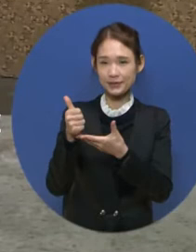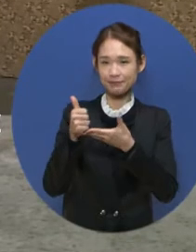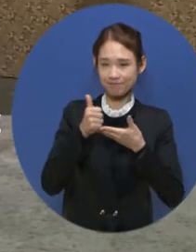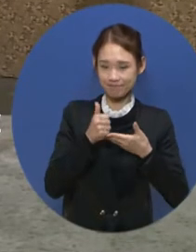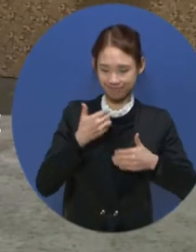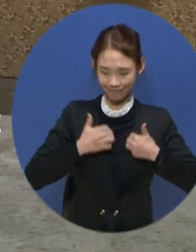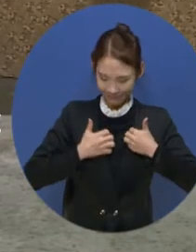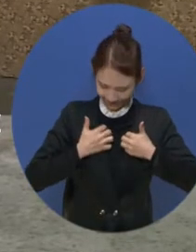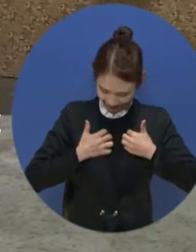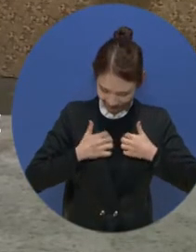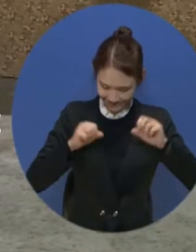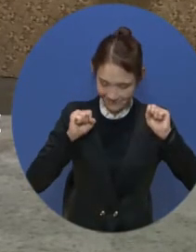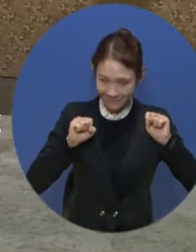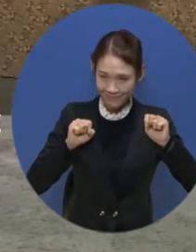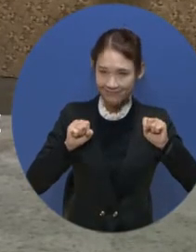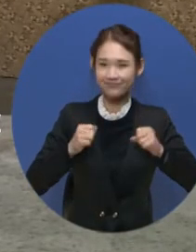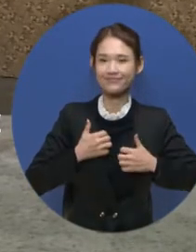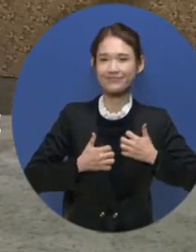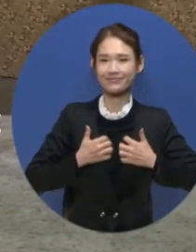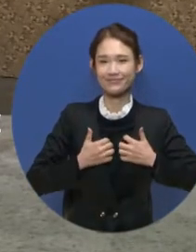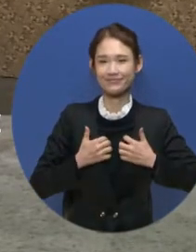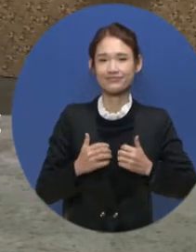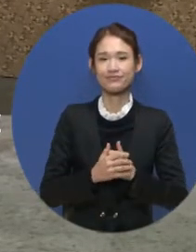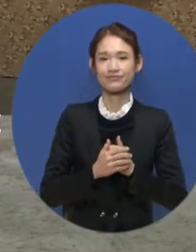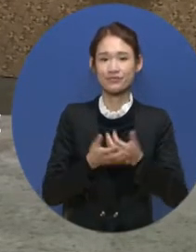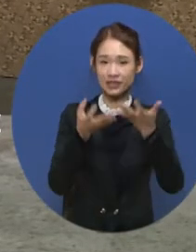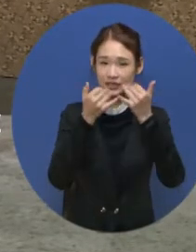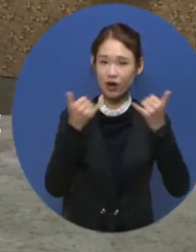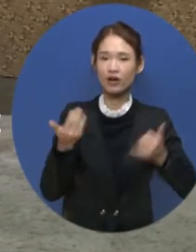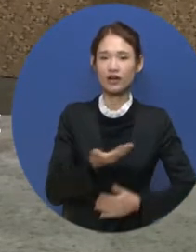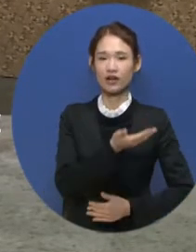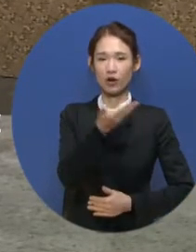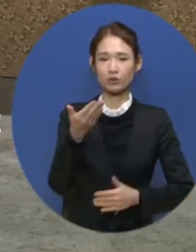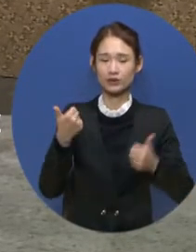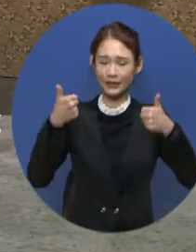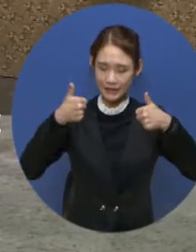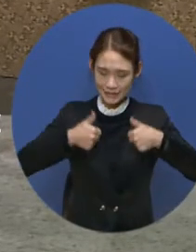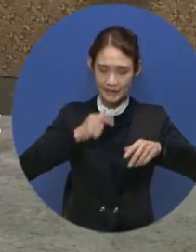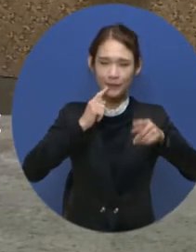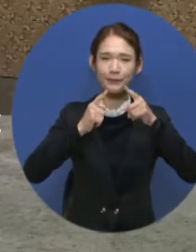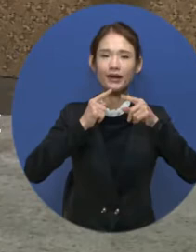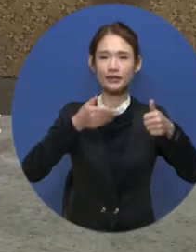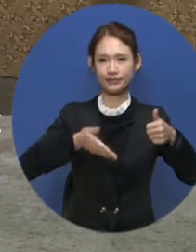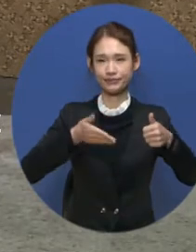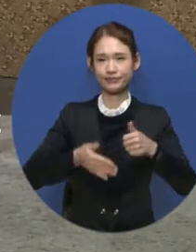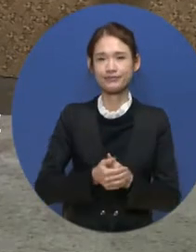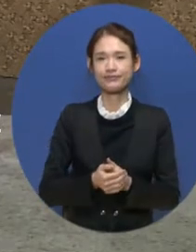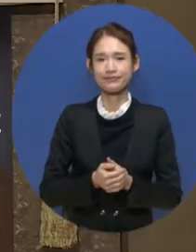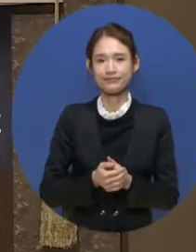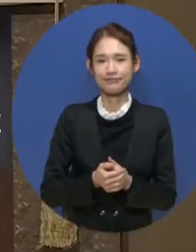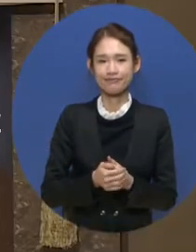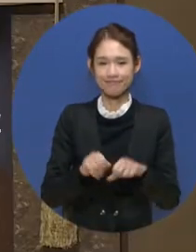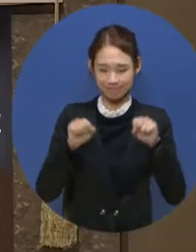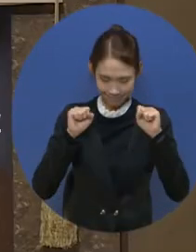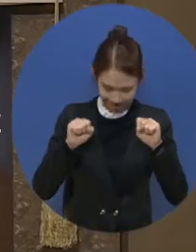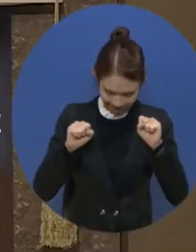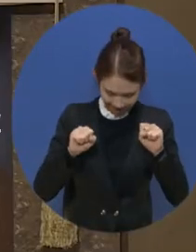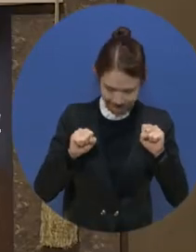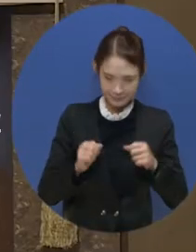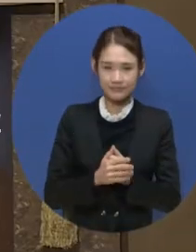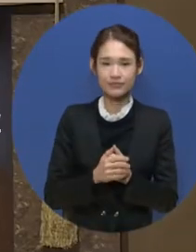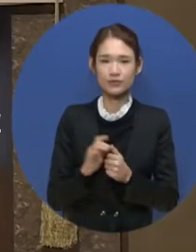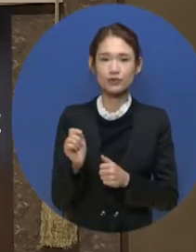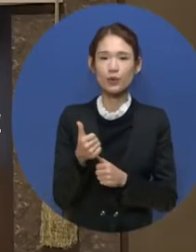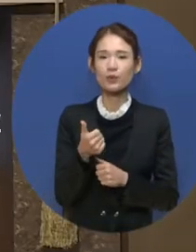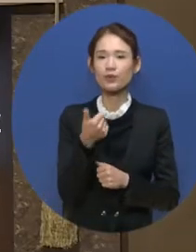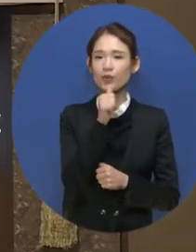반갑습니다 선생님이 아세요 4막 쓰는거 야 먼저 시청자 분들께 인사 활성 답게 하겠습니다 4 안녕하세요 방금